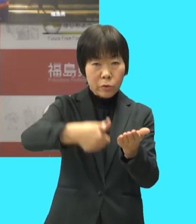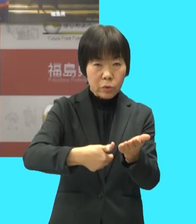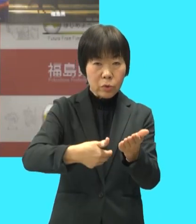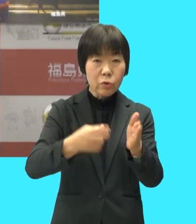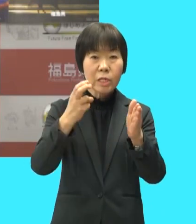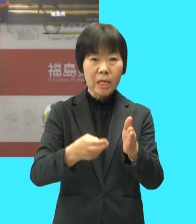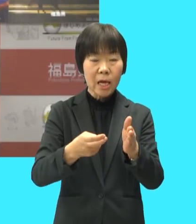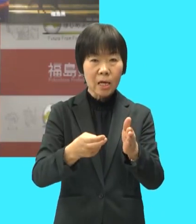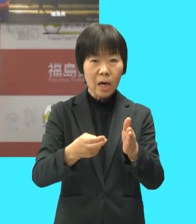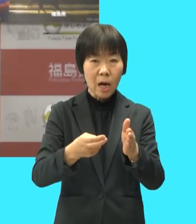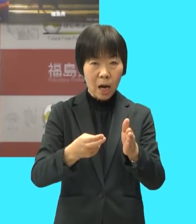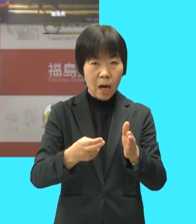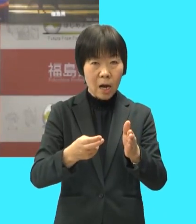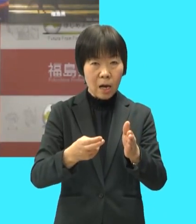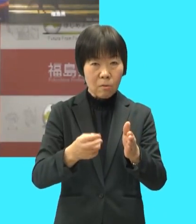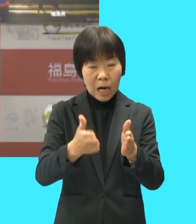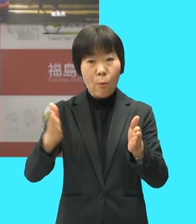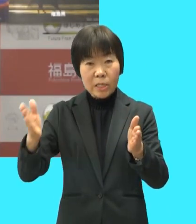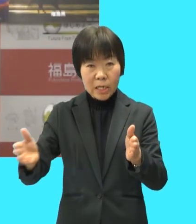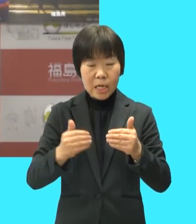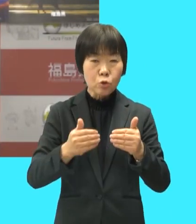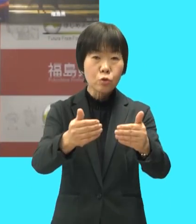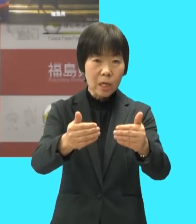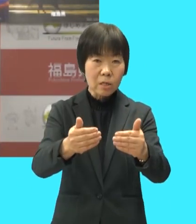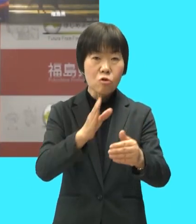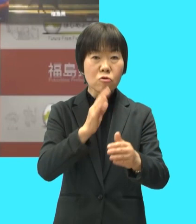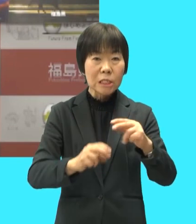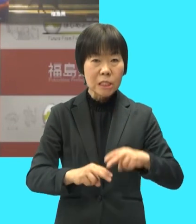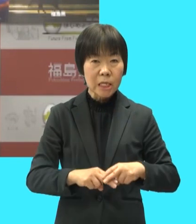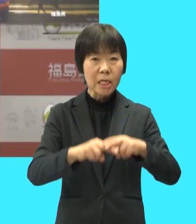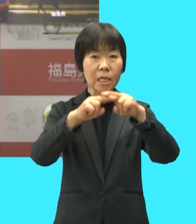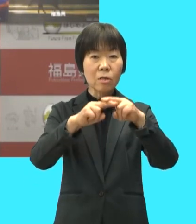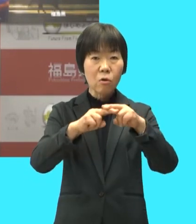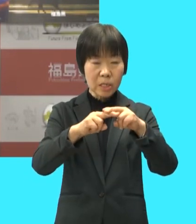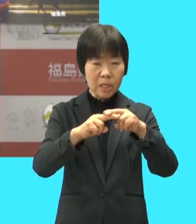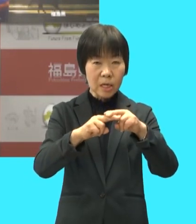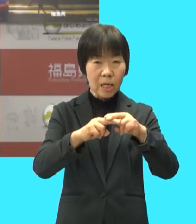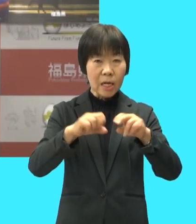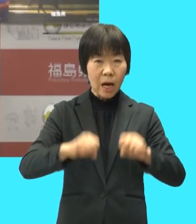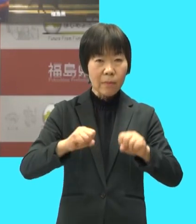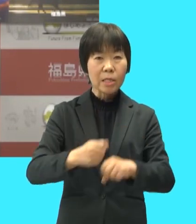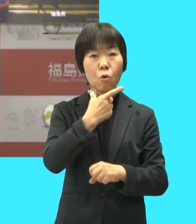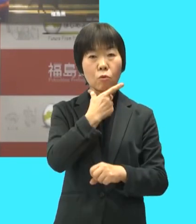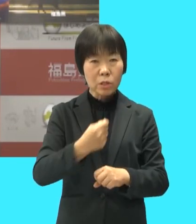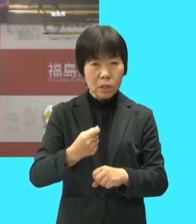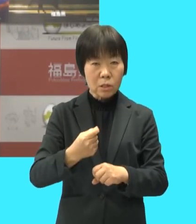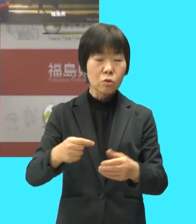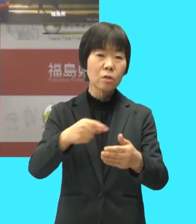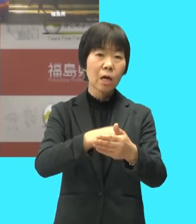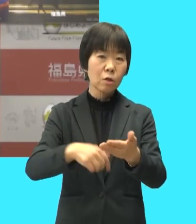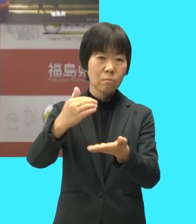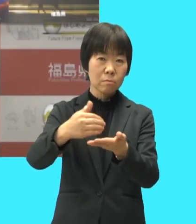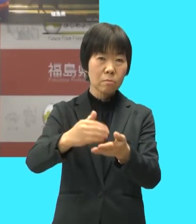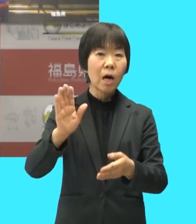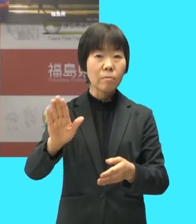和されて前に進んだという実績が上がるように、ぜひ日本の政府も頑張ってほしい、こういう趣旨のお話もございました